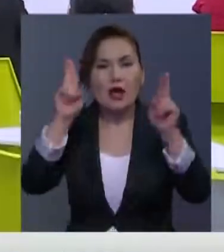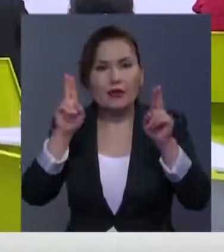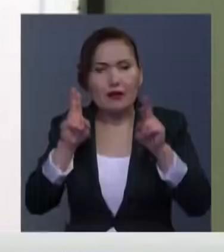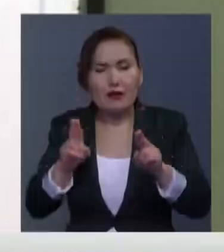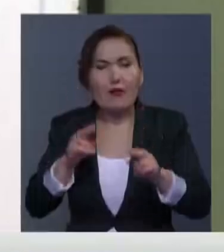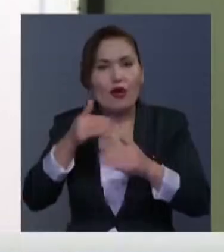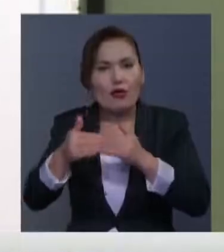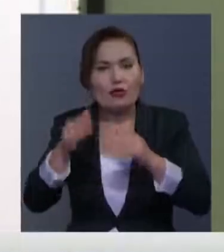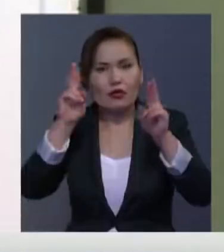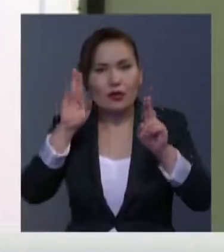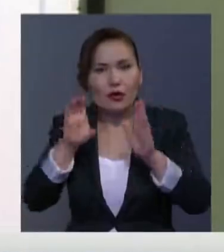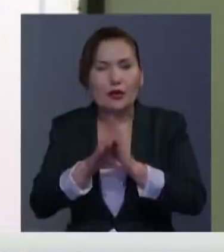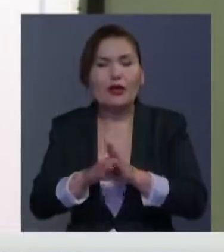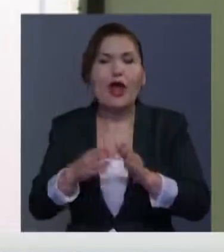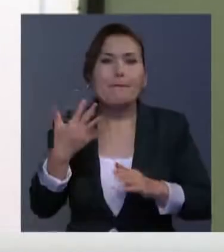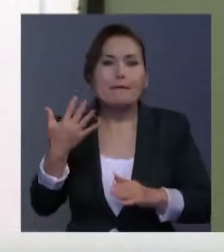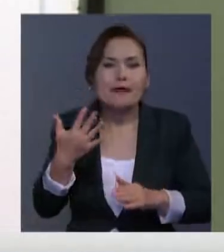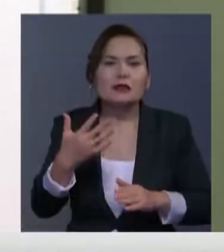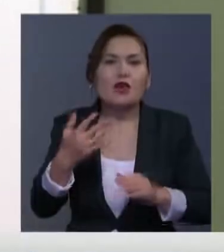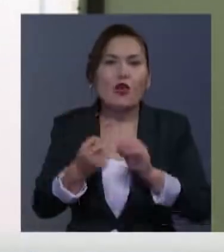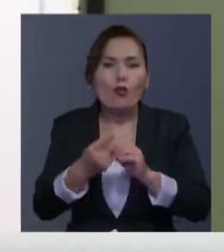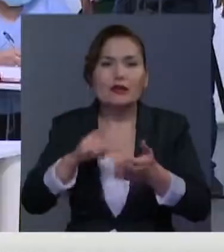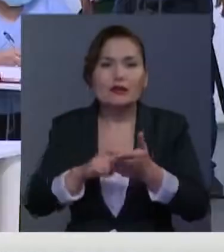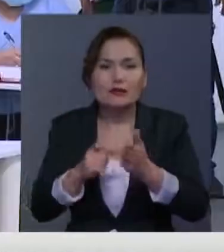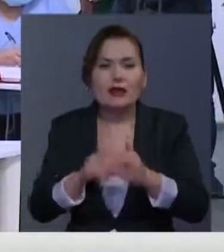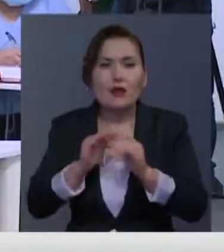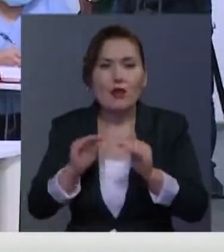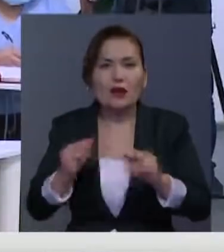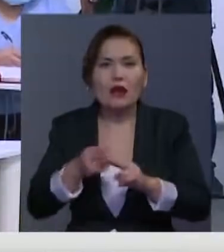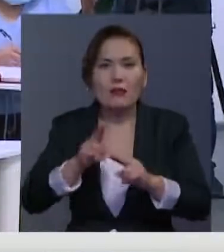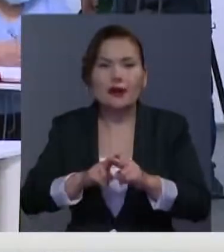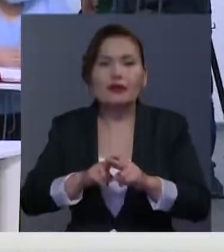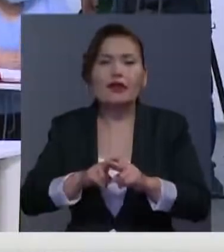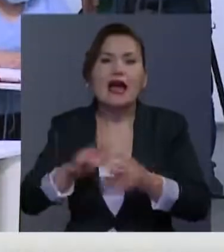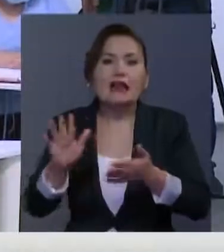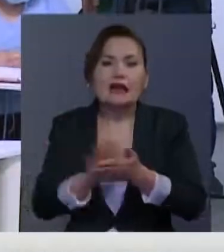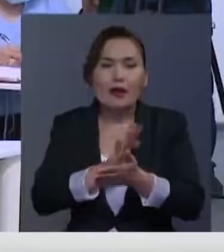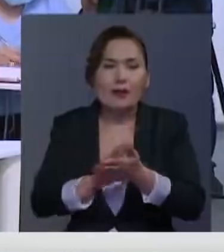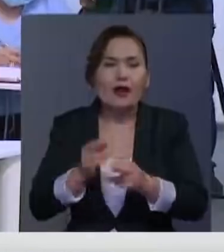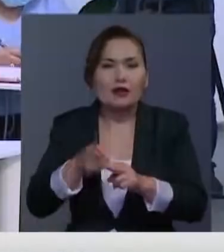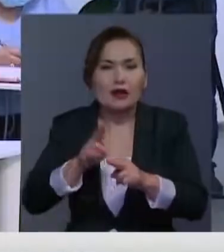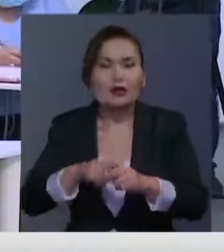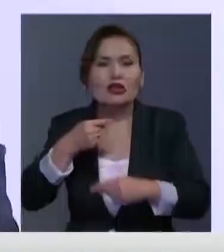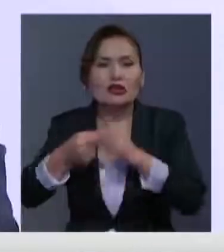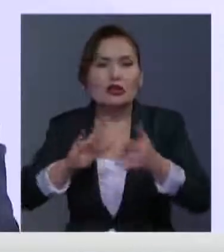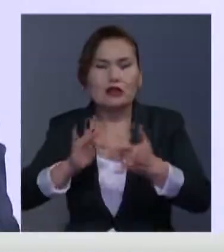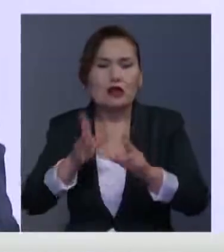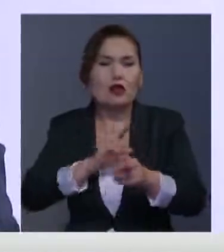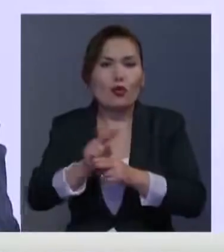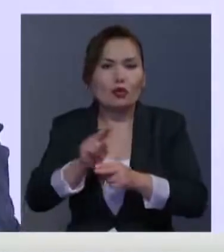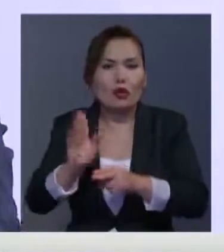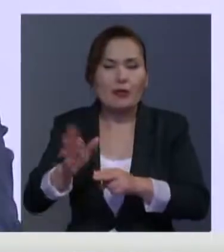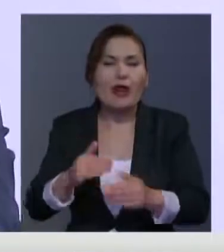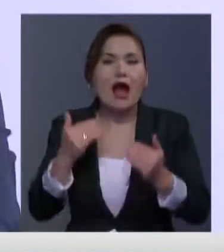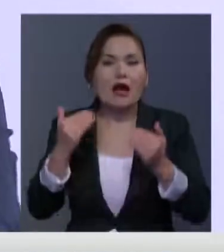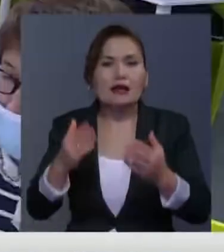арақашықтық сақталады, ал 5-11 сынып аралығындағы оқушылар G Suite сияқты тегін платформалар арқылы қашықтан оқытылады.